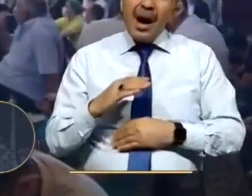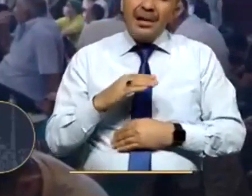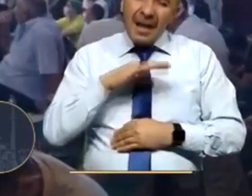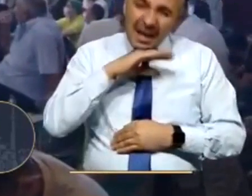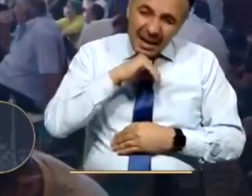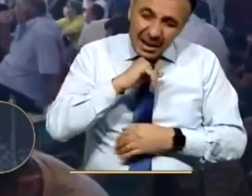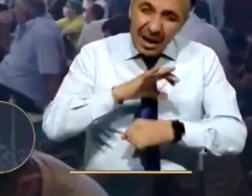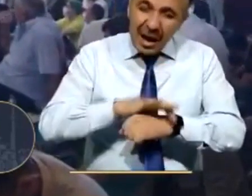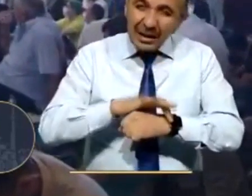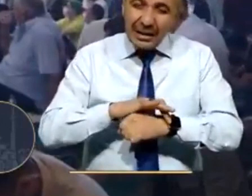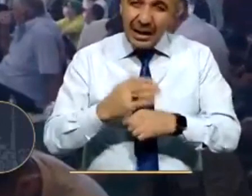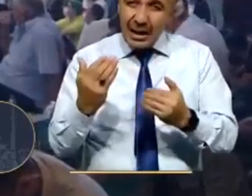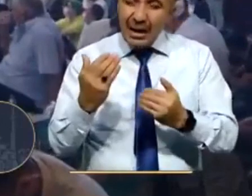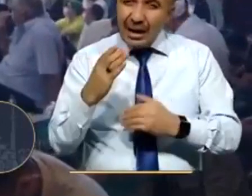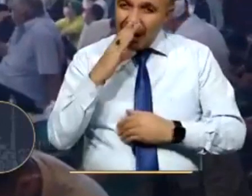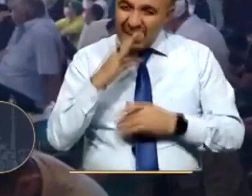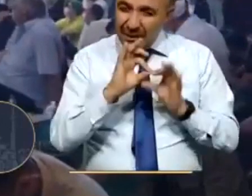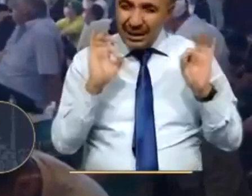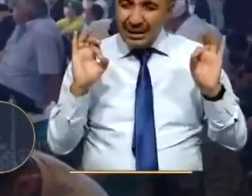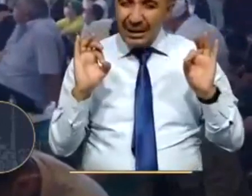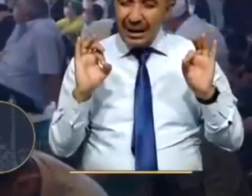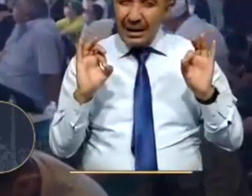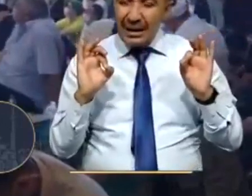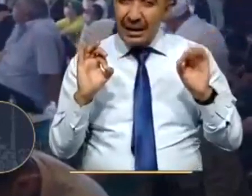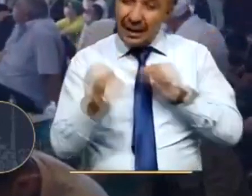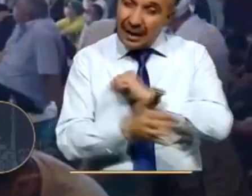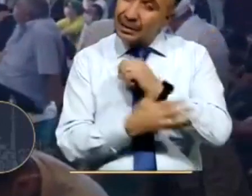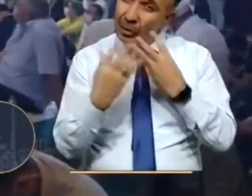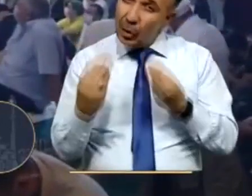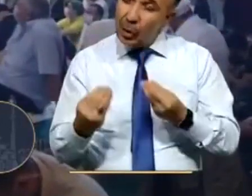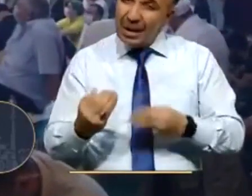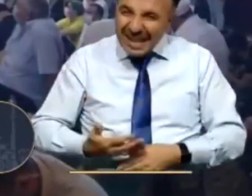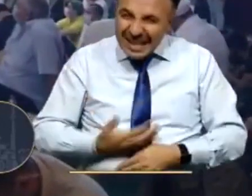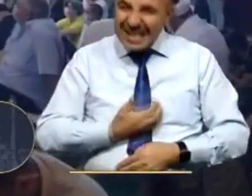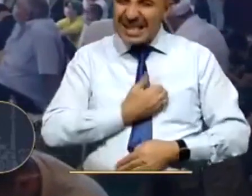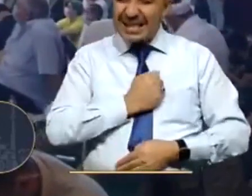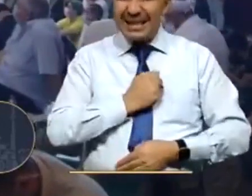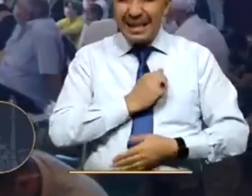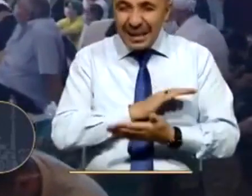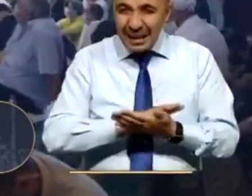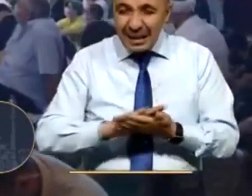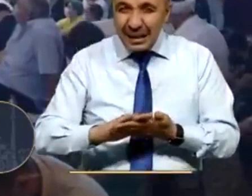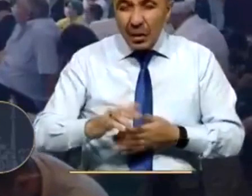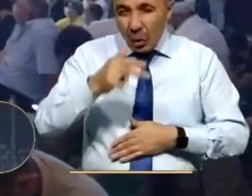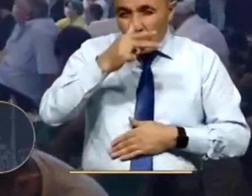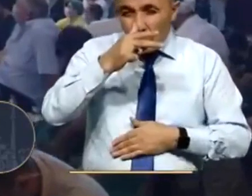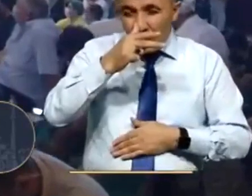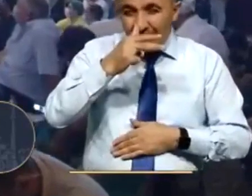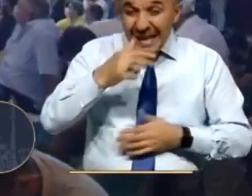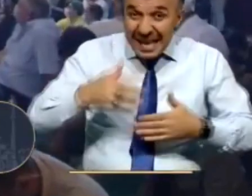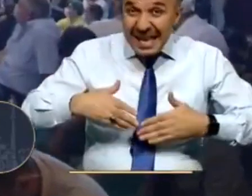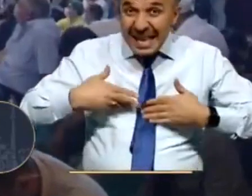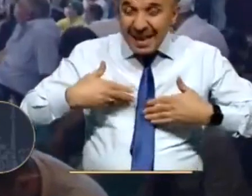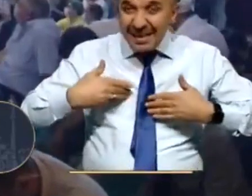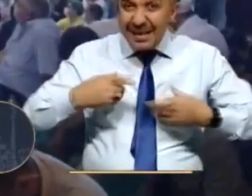kimsesi olup sıkıntılarını gidermek ve kederlerini sevince dönüştürmek için